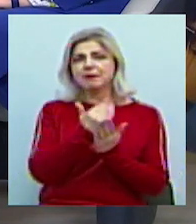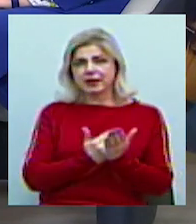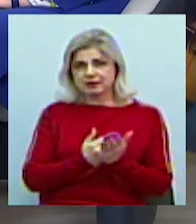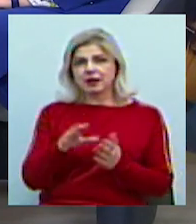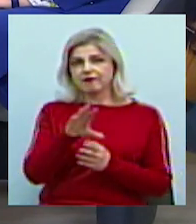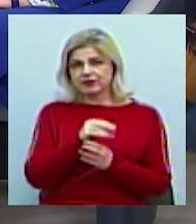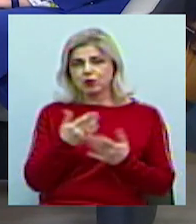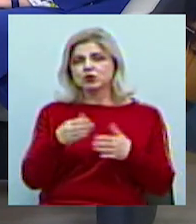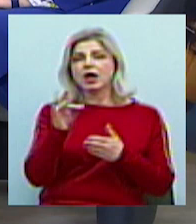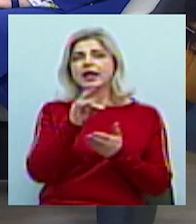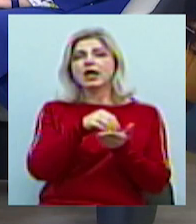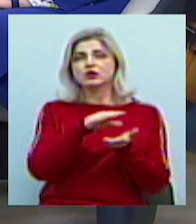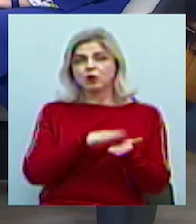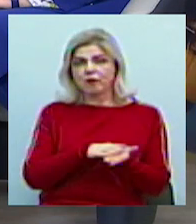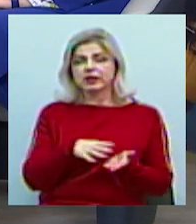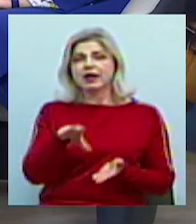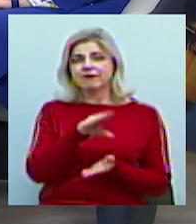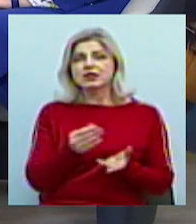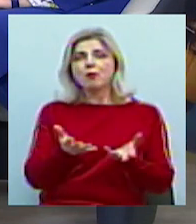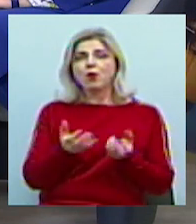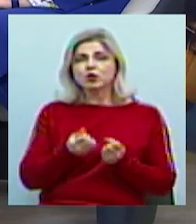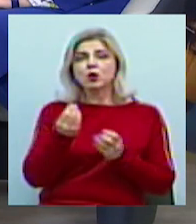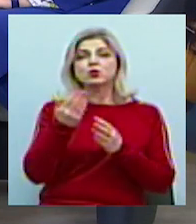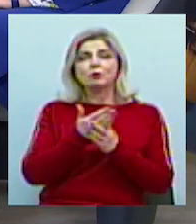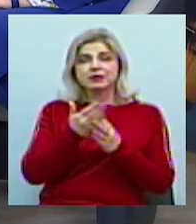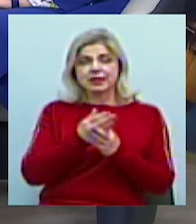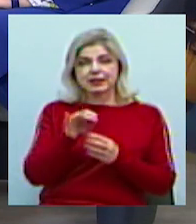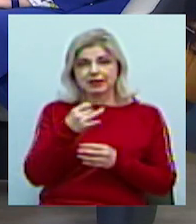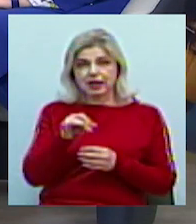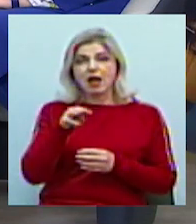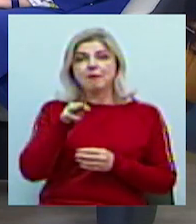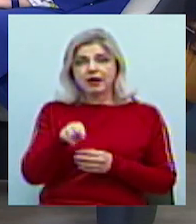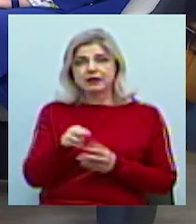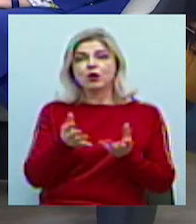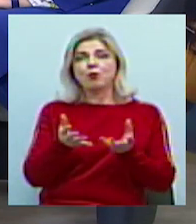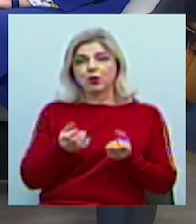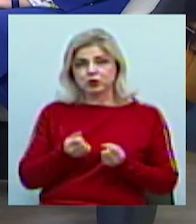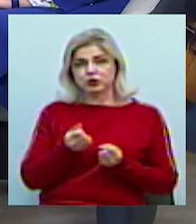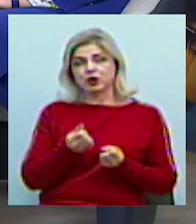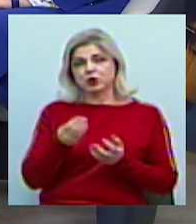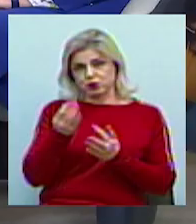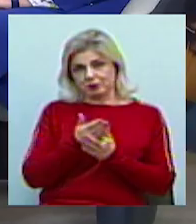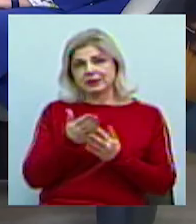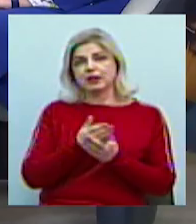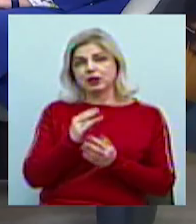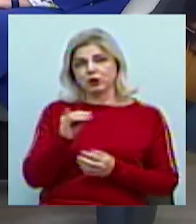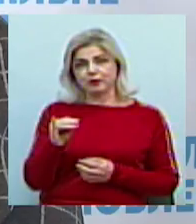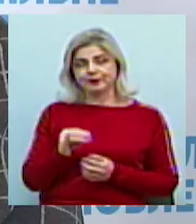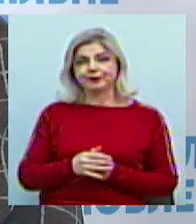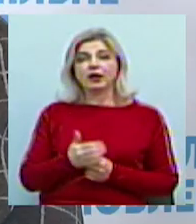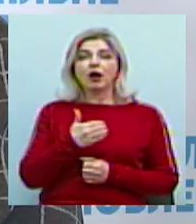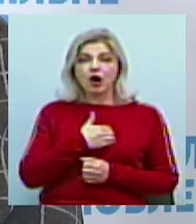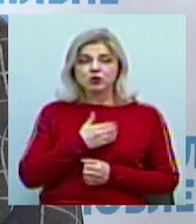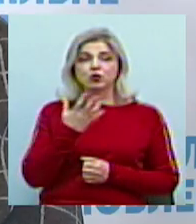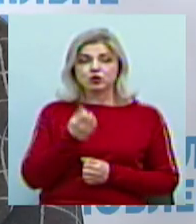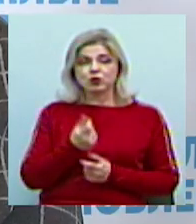всі зареєстровані. Тобто всі отримувачі субсидій в березні місяці отримують субсидію. Також хотілося